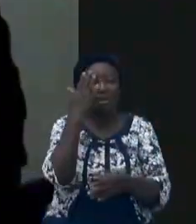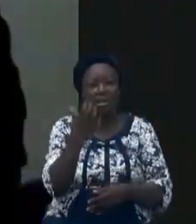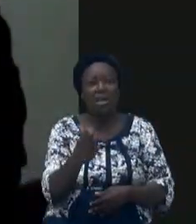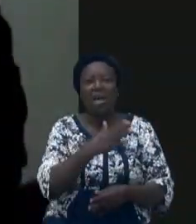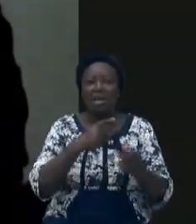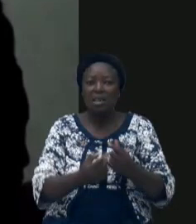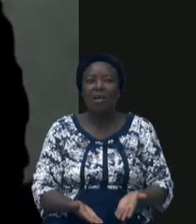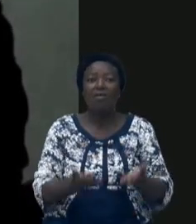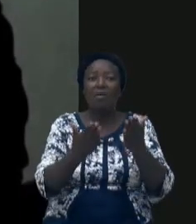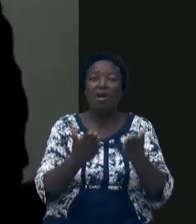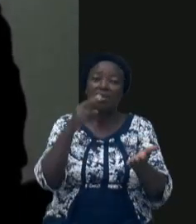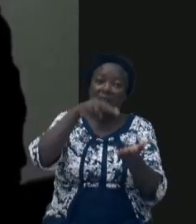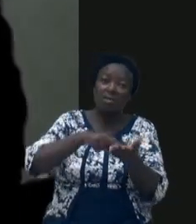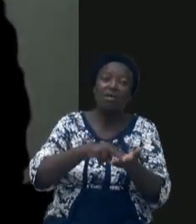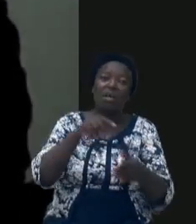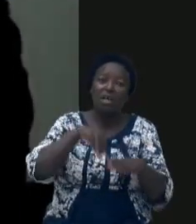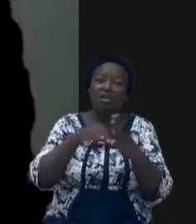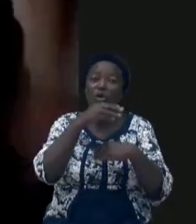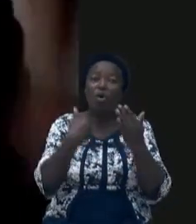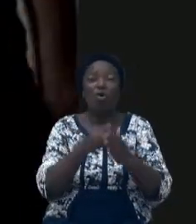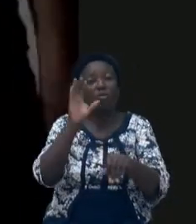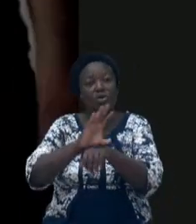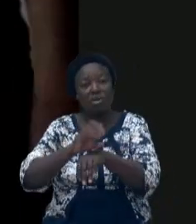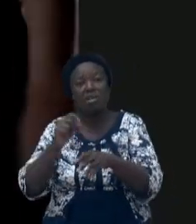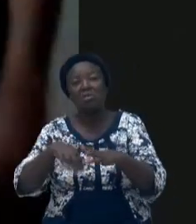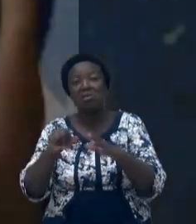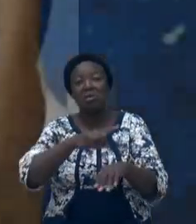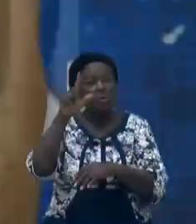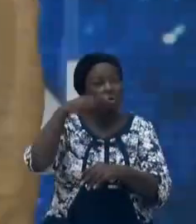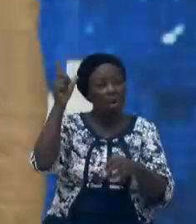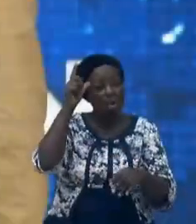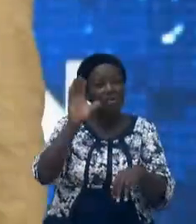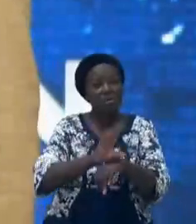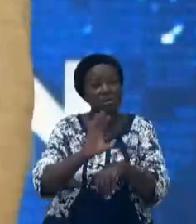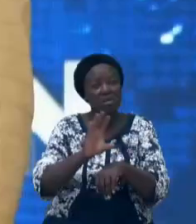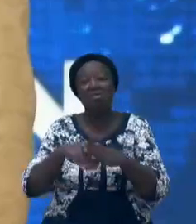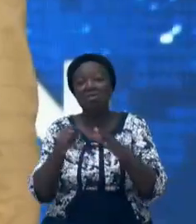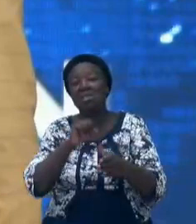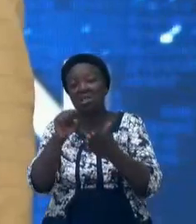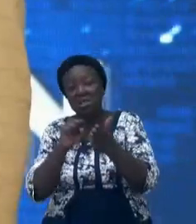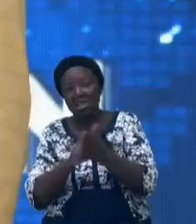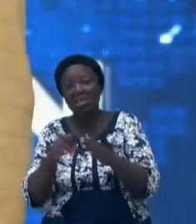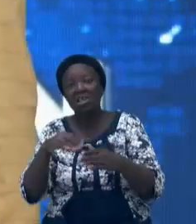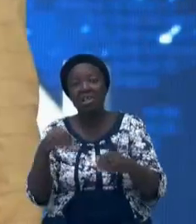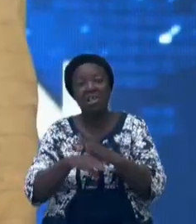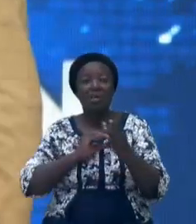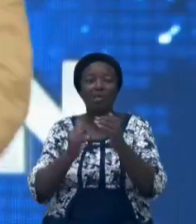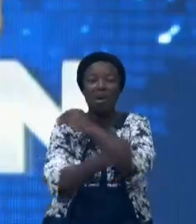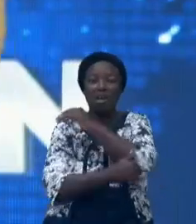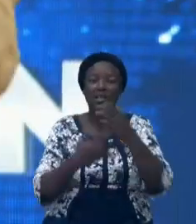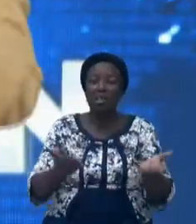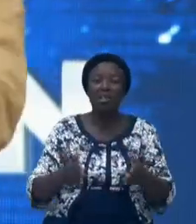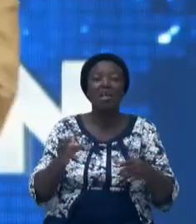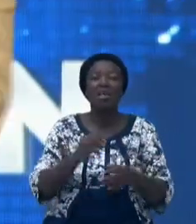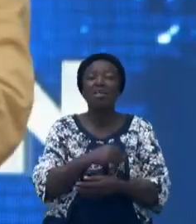la personne qui vous connaître à christophe pouvait lever la main là bas on pouvait vous lever dans toutes les églises locales dans toutes